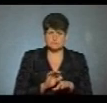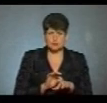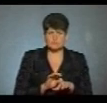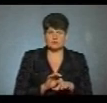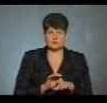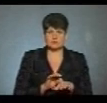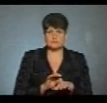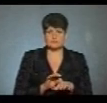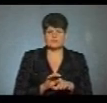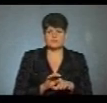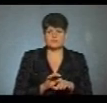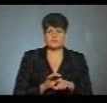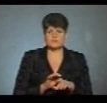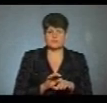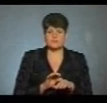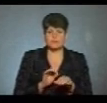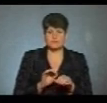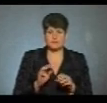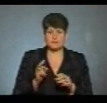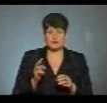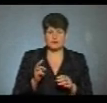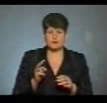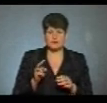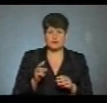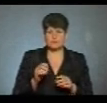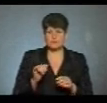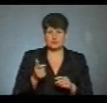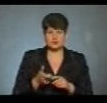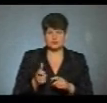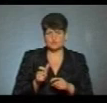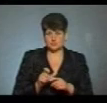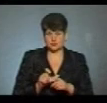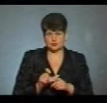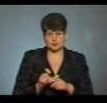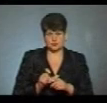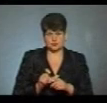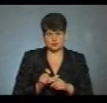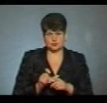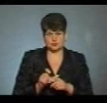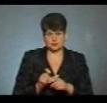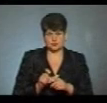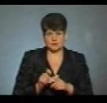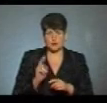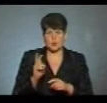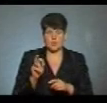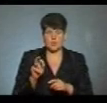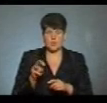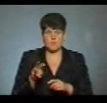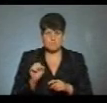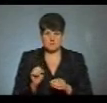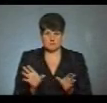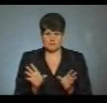звана коморбідність, модний, ефектний, дуже модний термін зараз, коморбідність, поєднана